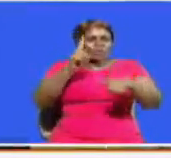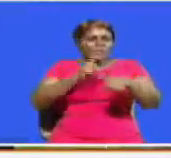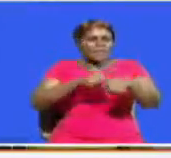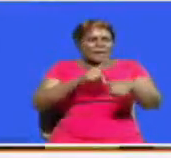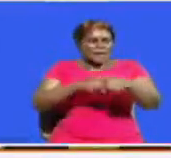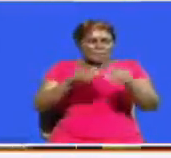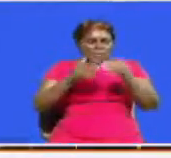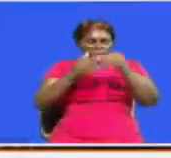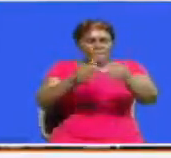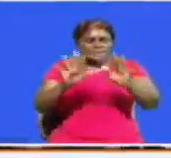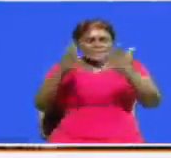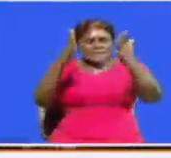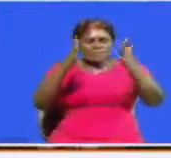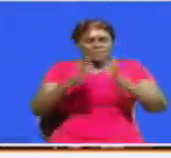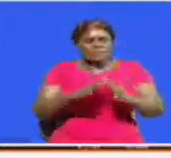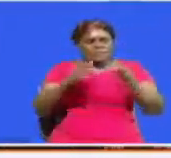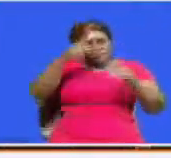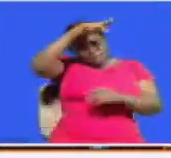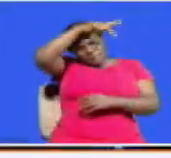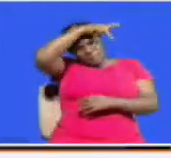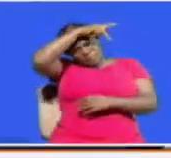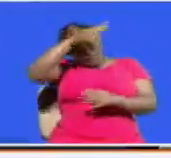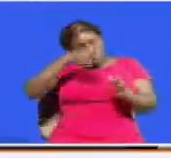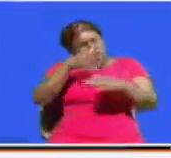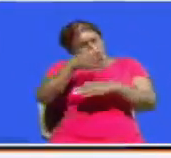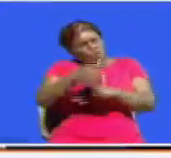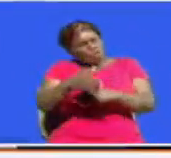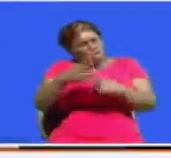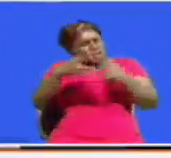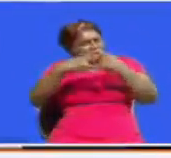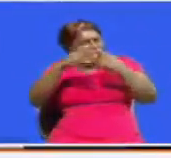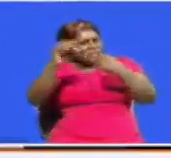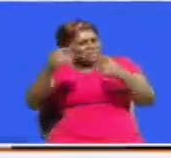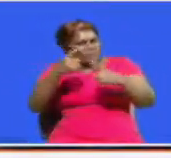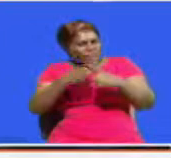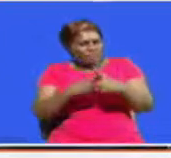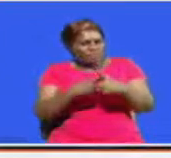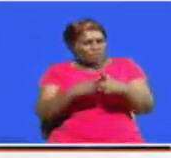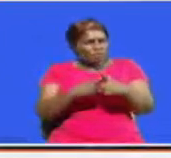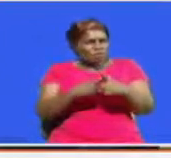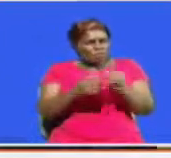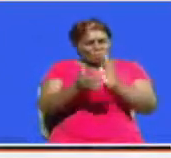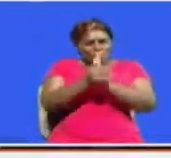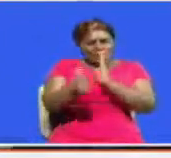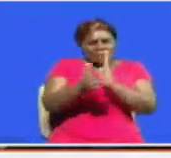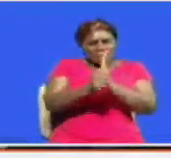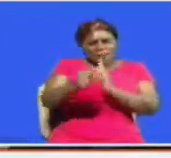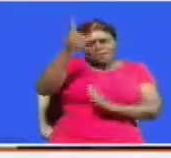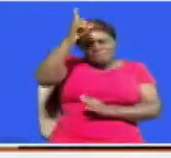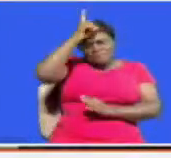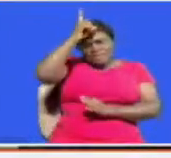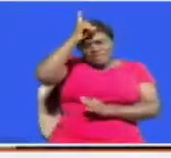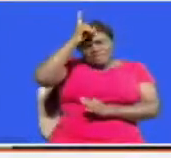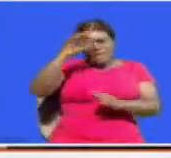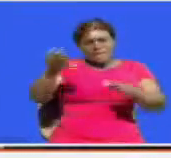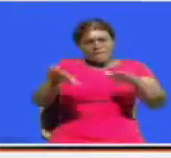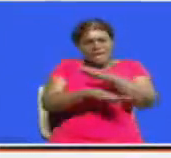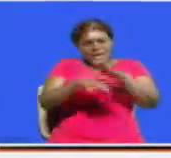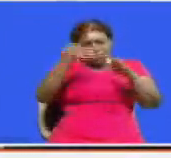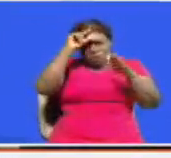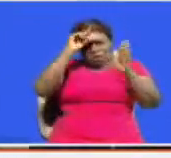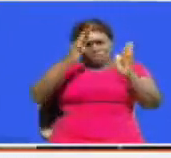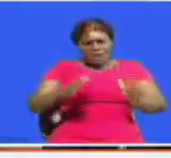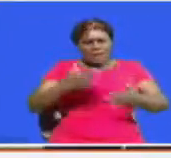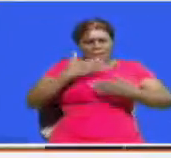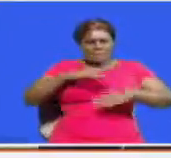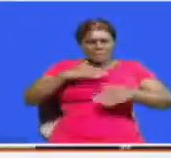wakati akiongoza hafla ya kufuzu kwa vijana zaidi ya 90 kutoka mpango wa ujuzi Manyatani, naibu gavana wa kaunti ya